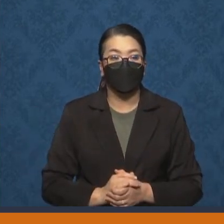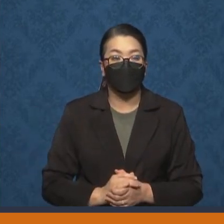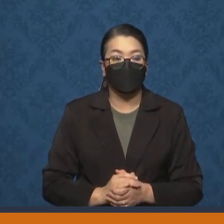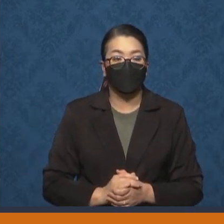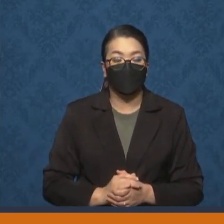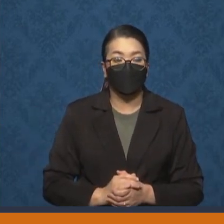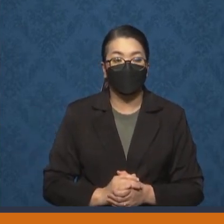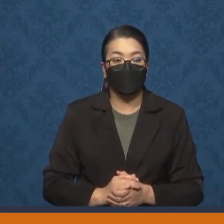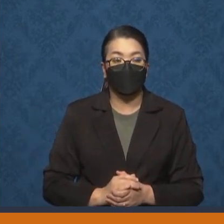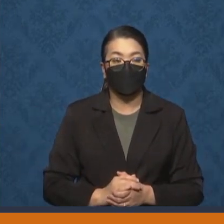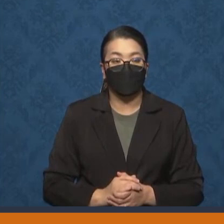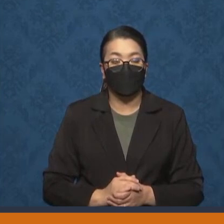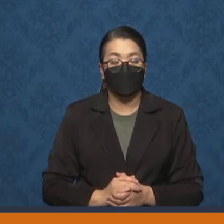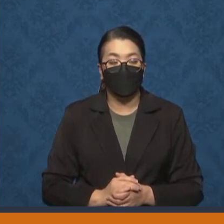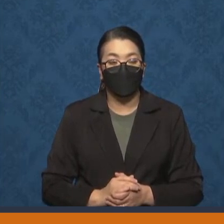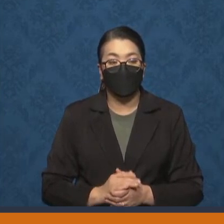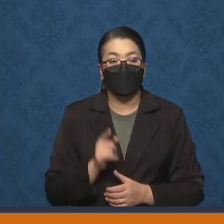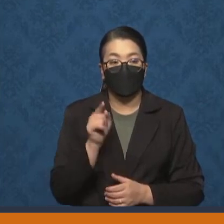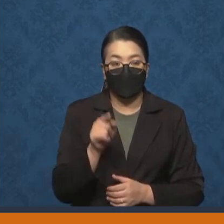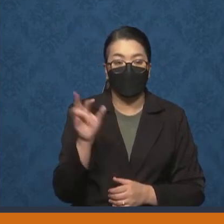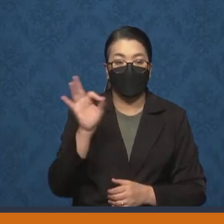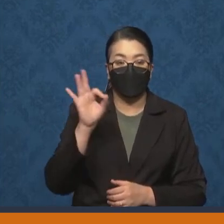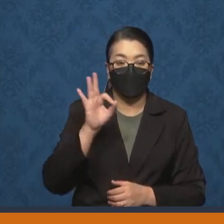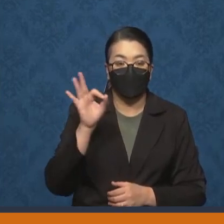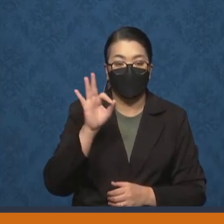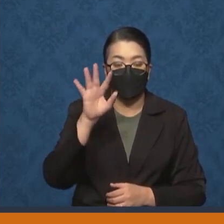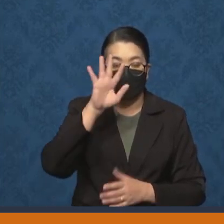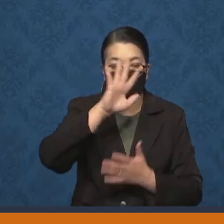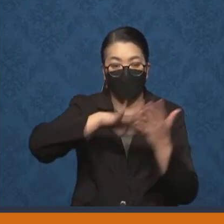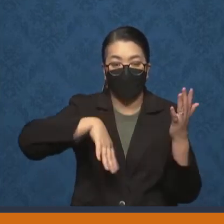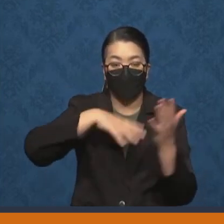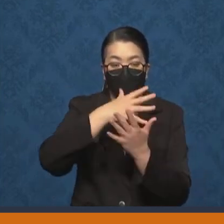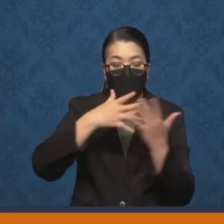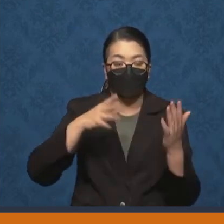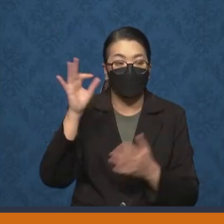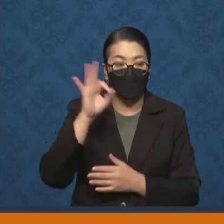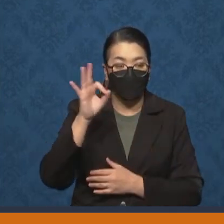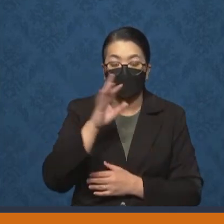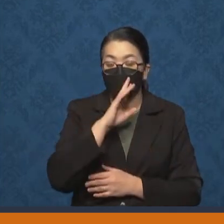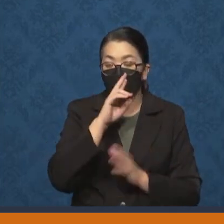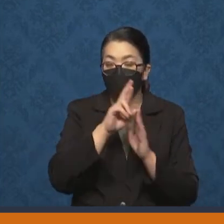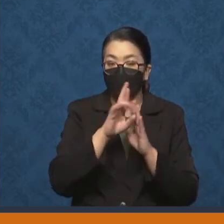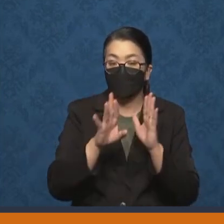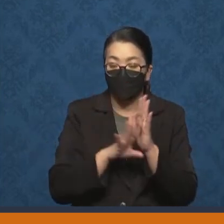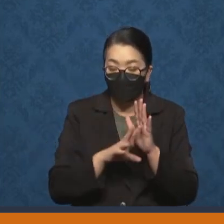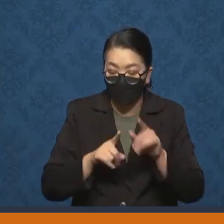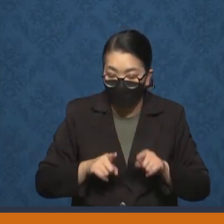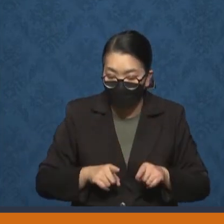กตของในสไลด์หน้านี้นะครับลองเปรียบเทียบกันก็คือถ้าเป็นระบบคู่ขนานตามที่กรรม